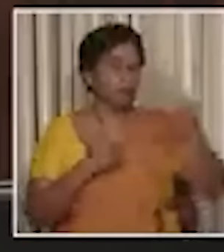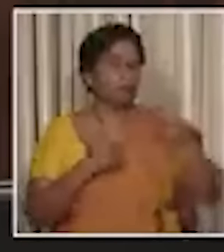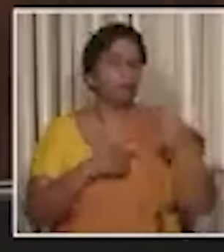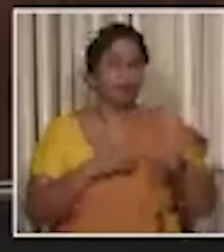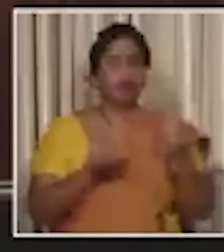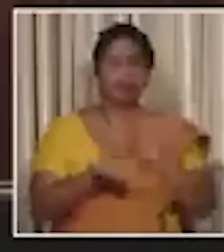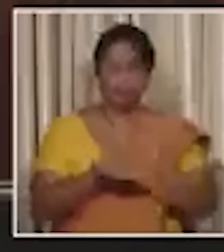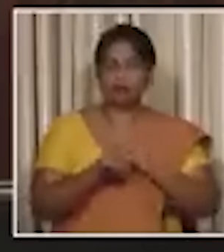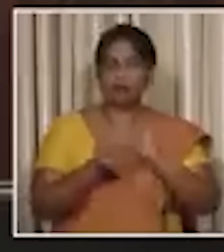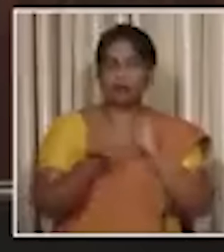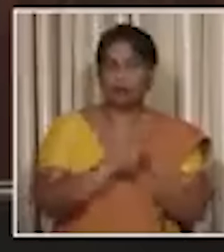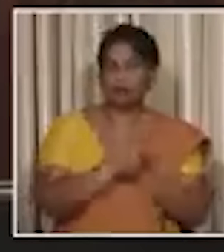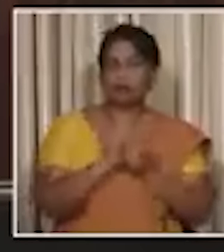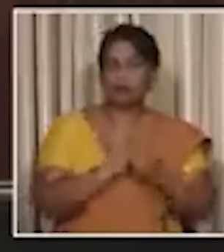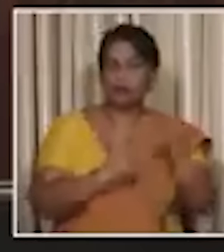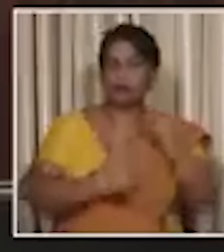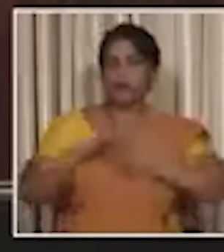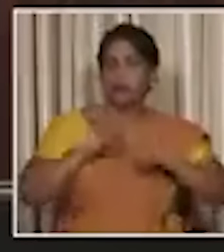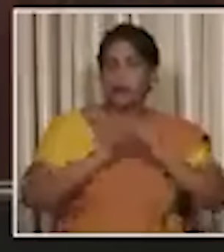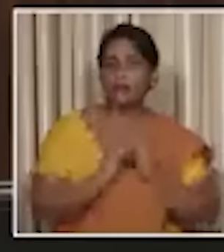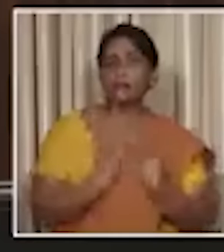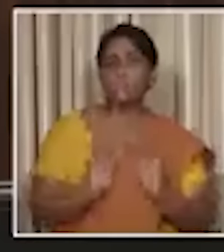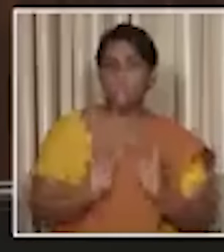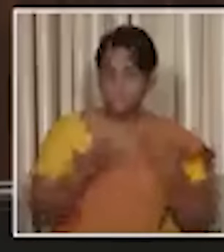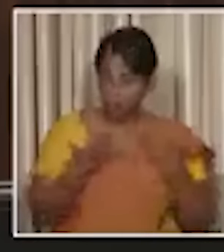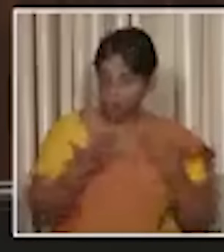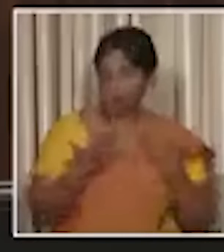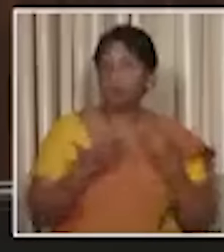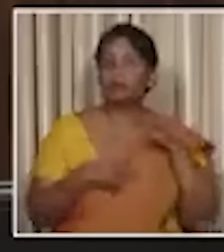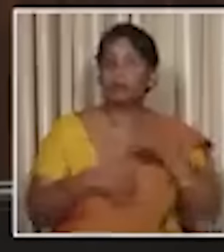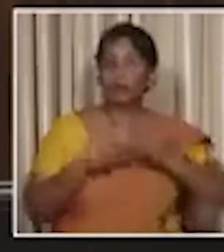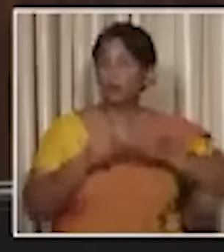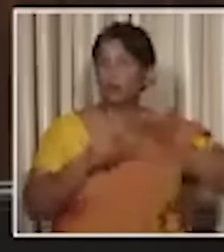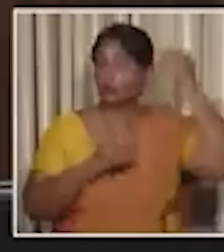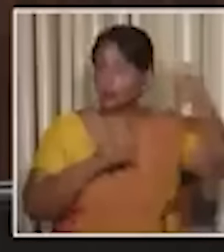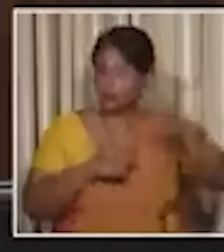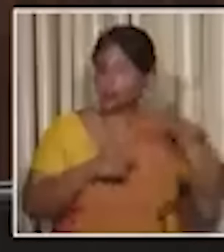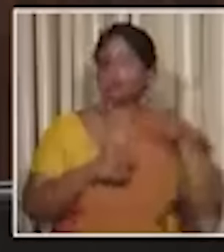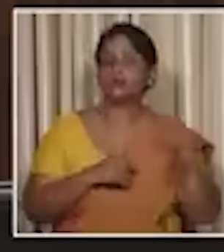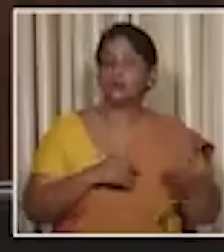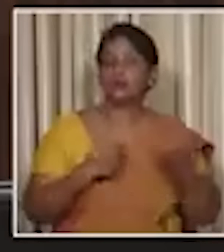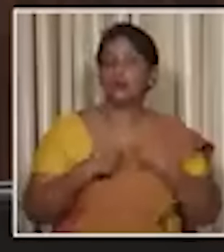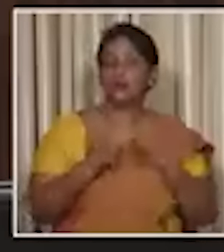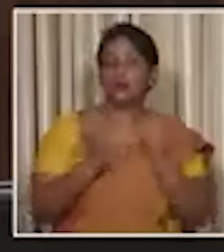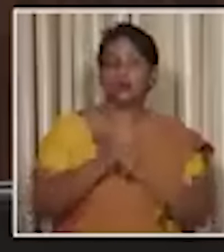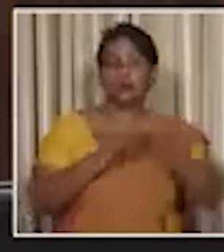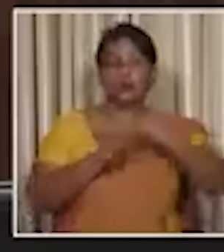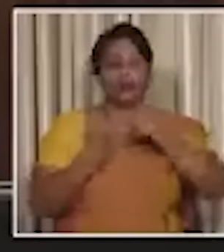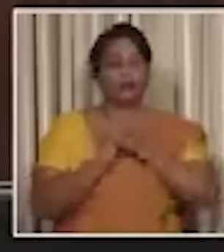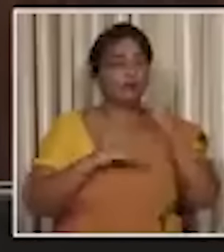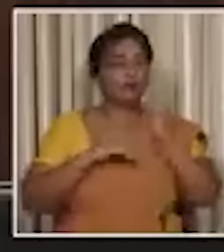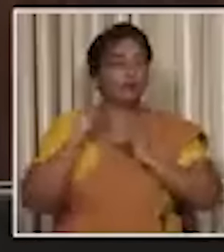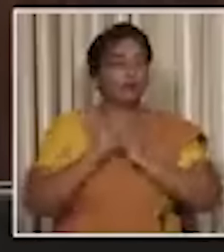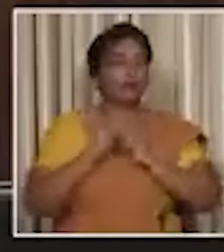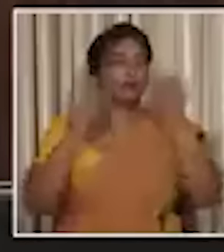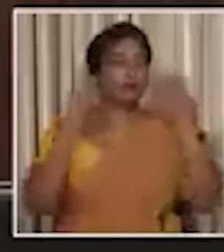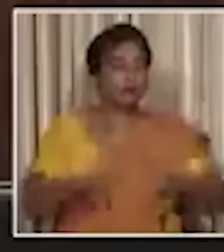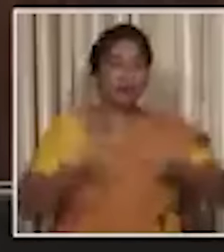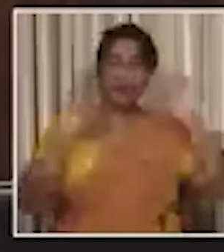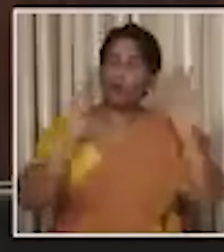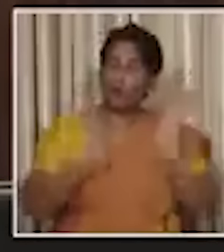முக்கியமான கூறுணர்வு மிக்க துறைகளாக கருதப்படுகின்றன. வெறும் போட்டி சந்தையின் அடிப்படையில் மாத்திரம் அல்ல, அந்த